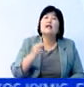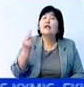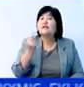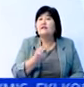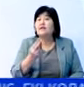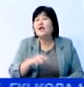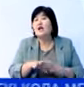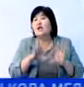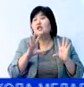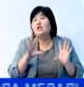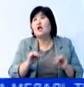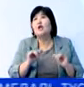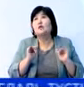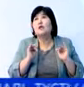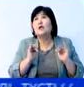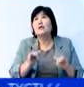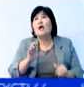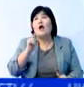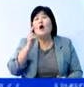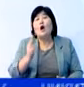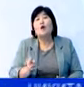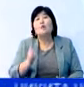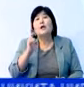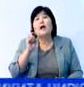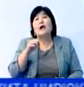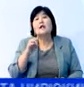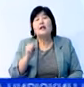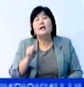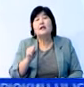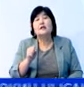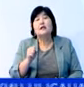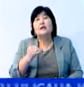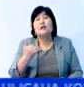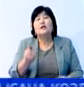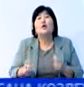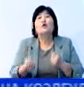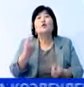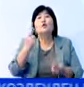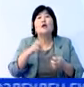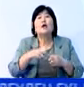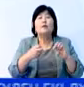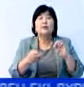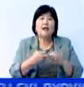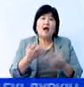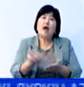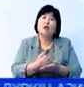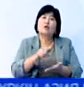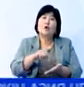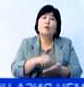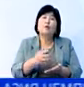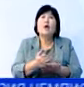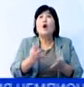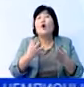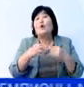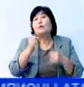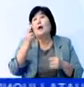цифрландырудың жалпы деңгейін белгілеп, әлеуметтік карталарды түгендіруді туындаған проблемаларды анықтау болып табылады.